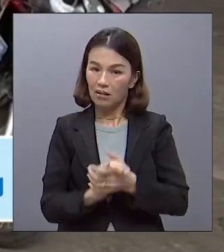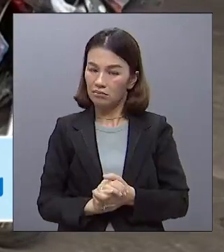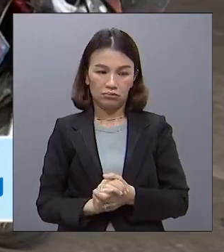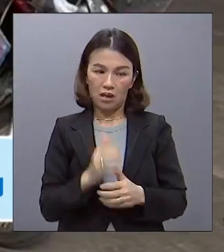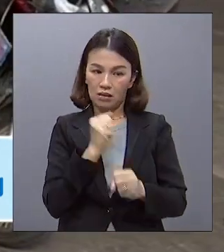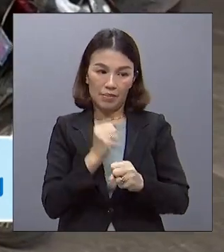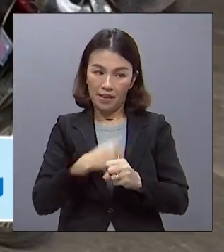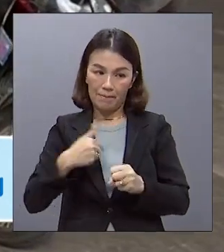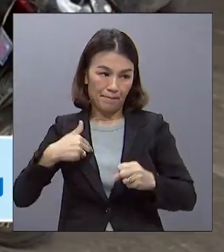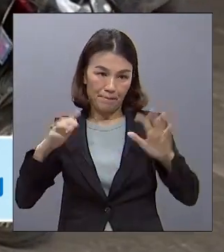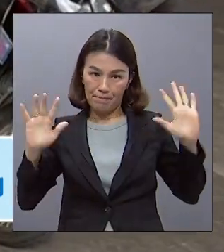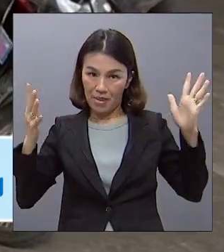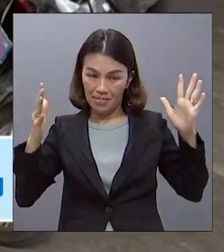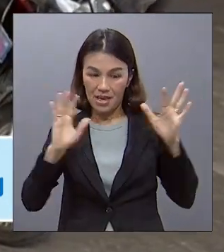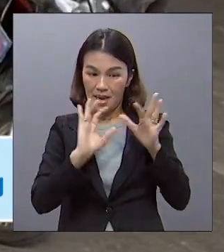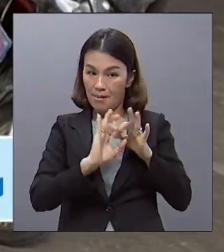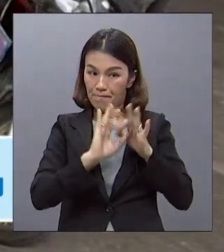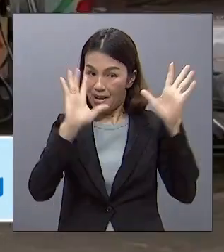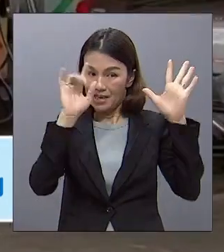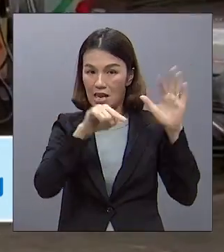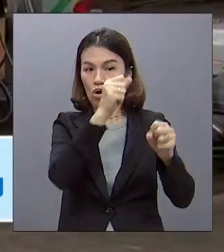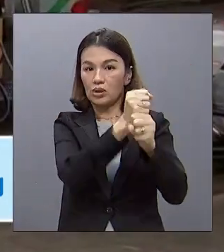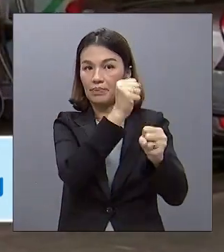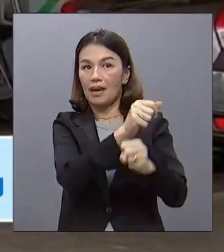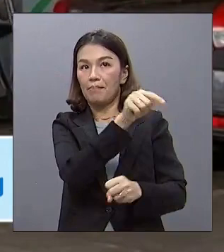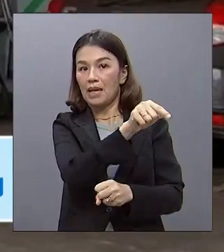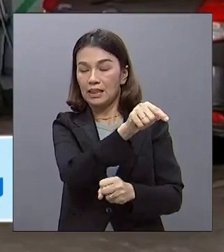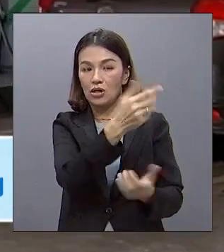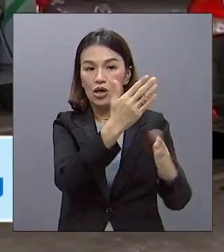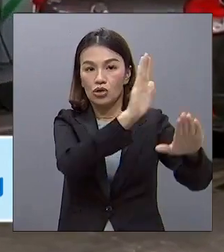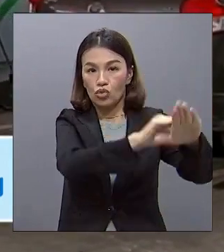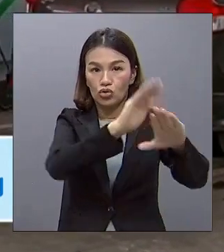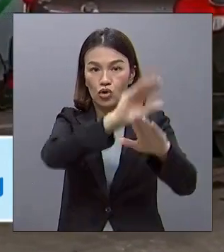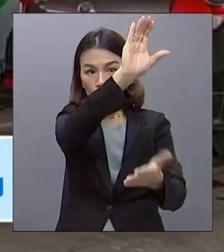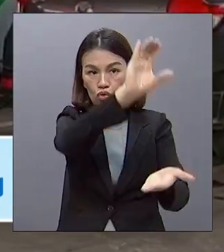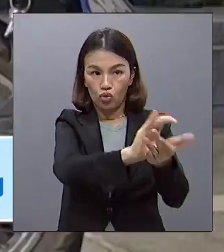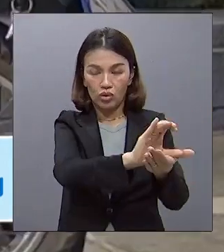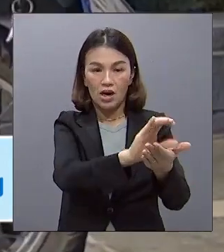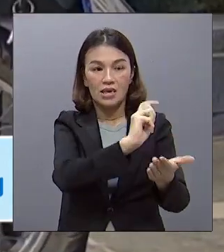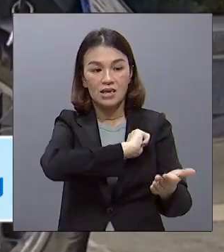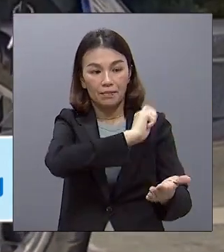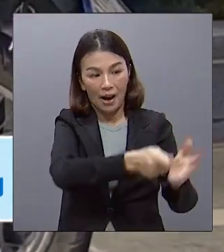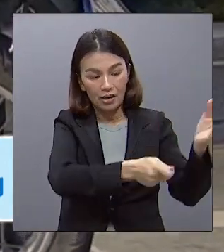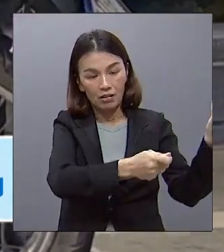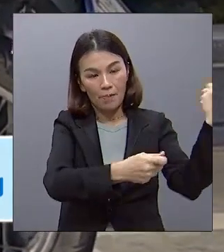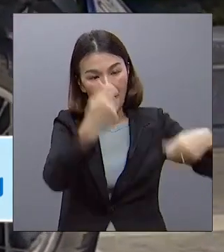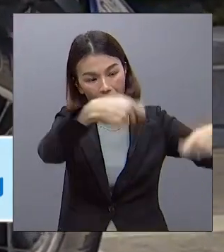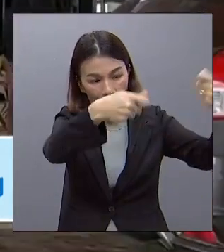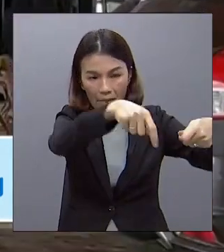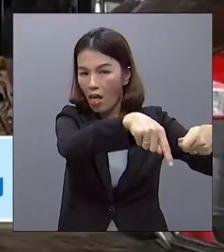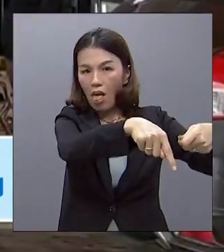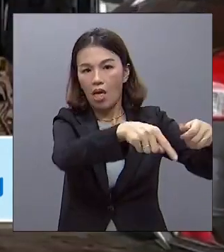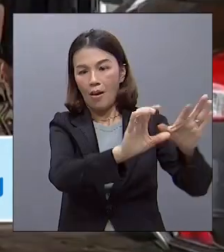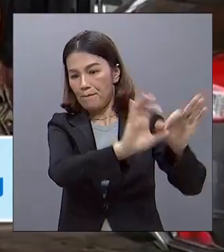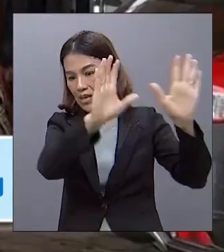นี้นะครับแล้วก็ไม่มีส่วนเกี่ยวข้องกับสื่อโซเชียลมีเดียดังกล่าวแต่อย่างใดซึ่งอาจทำให้ประชาชนเกิดความสับสนได้ทั้งนี้ทางบริษัท